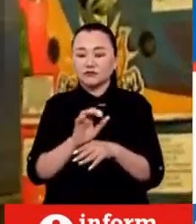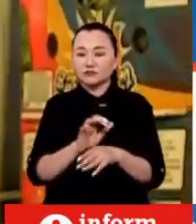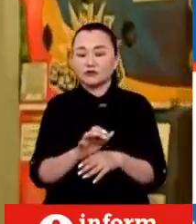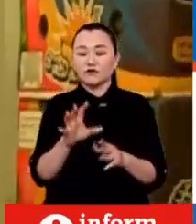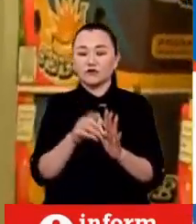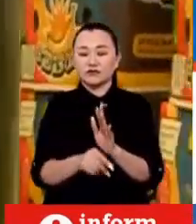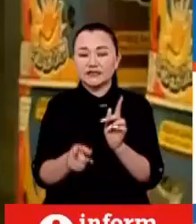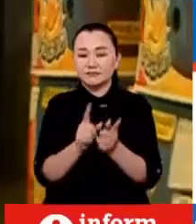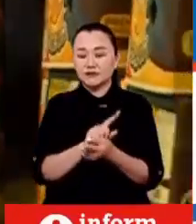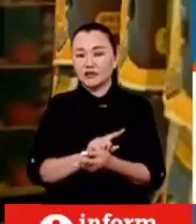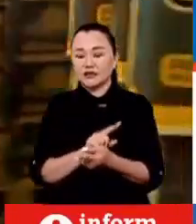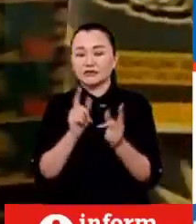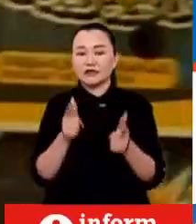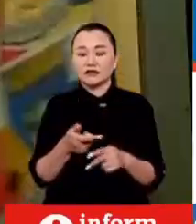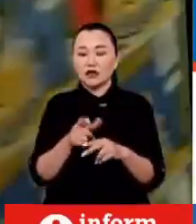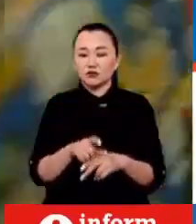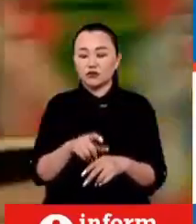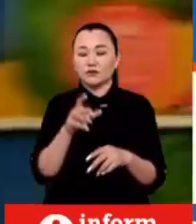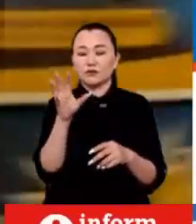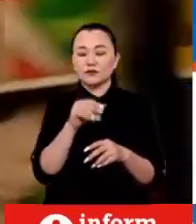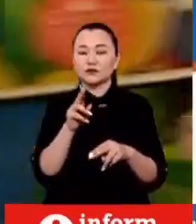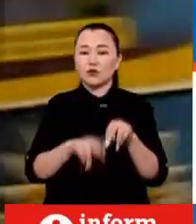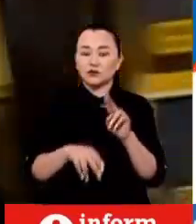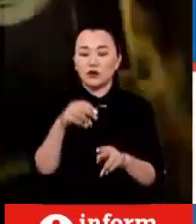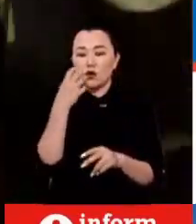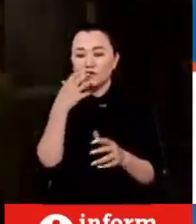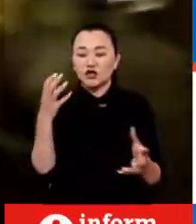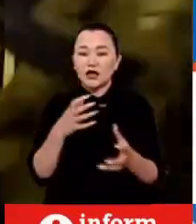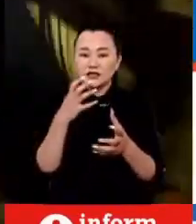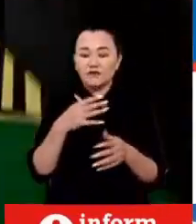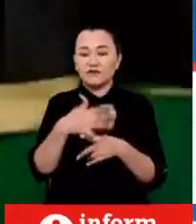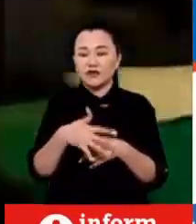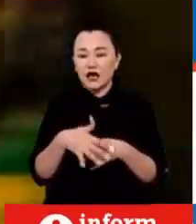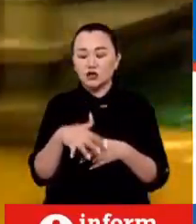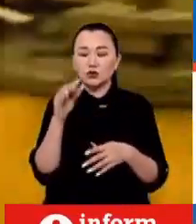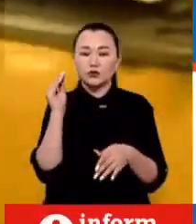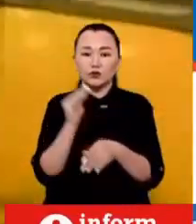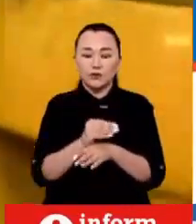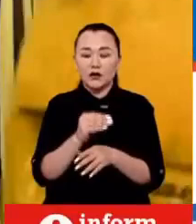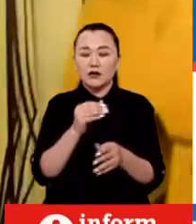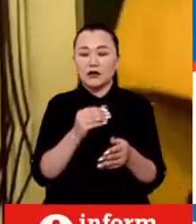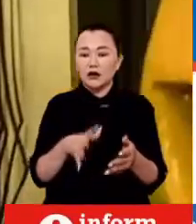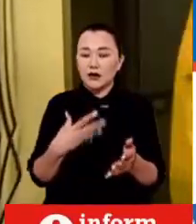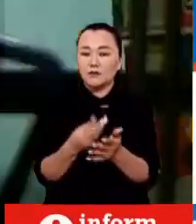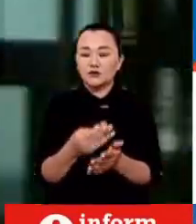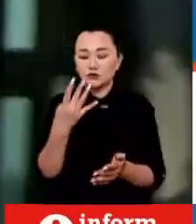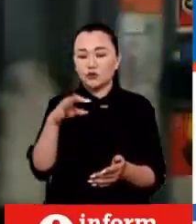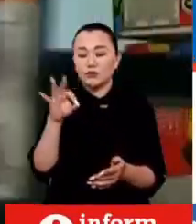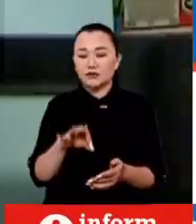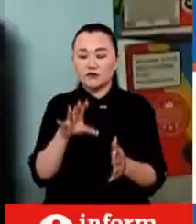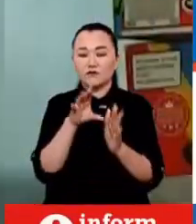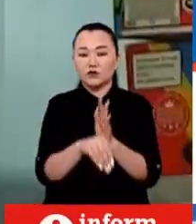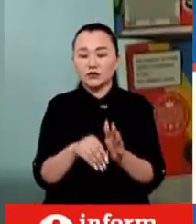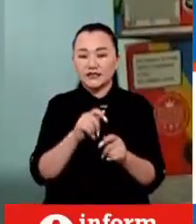вносятся изменения, согласно которым при строительстве овощехранилищ с вентиляционным оборудованием компенсирует 40%